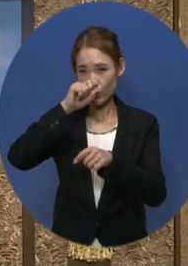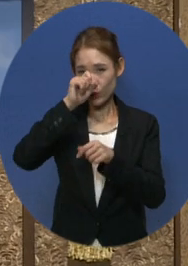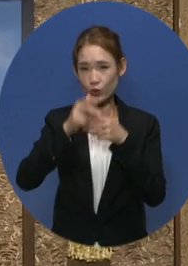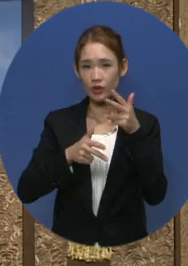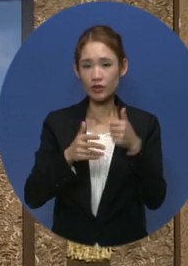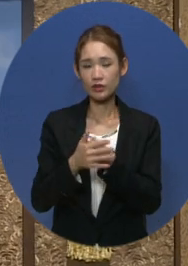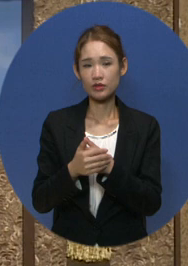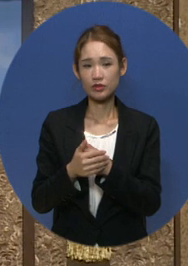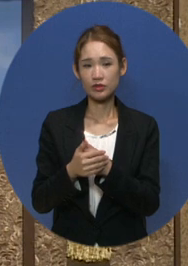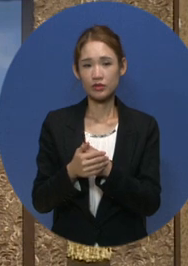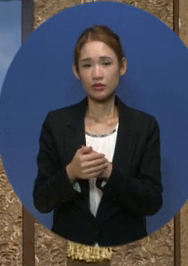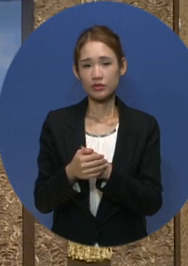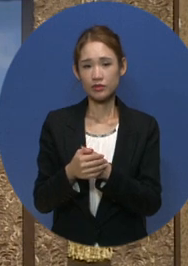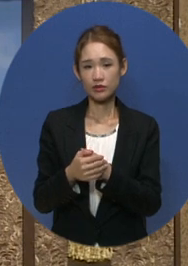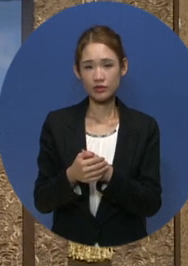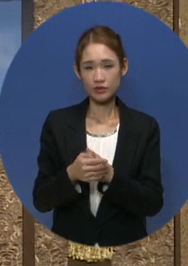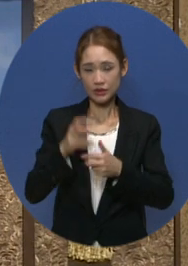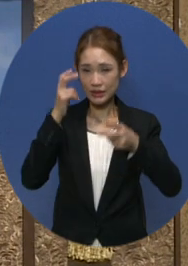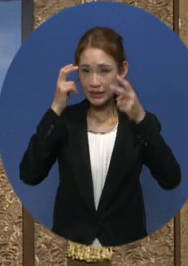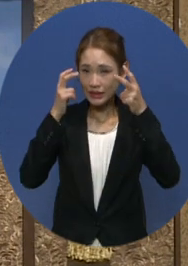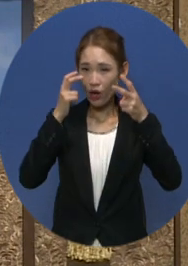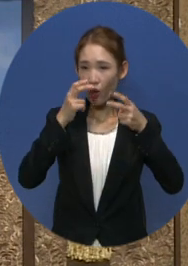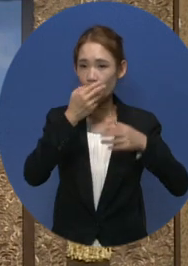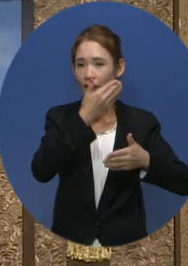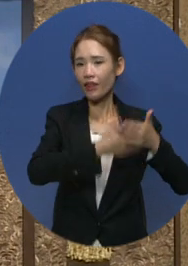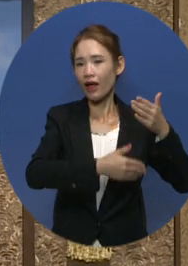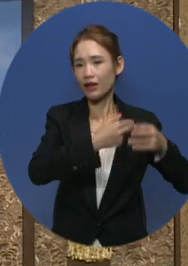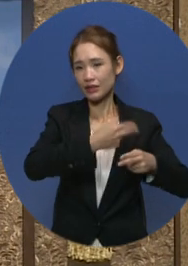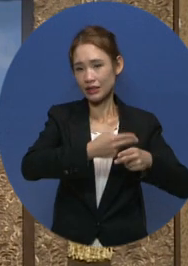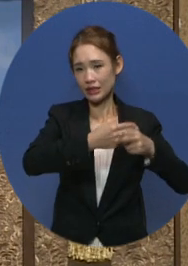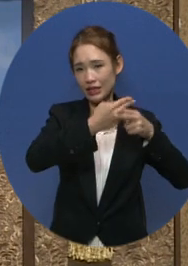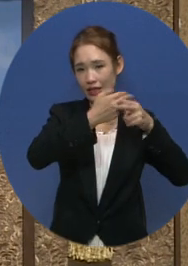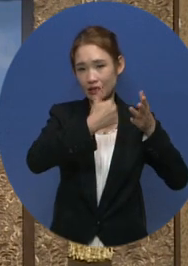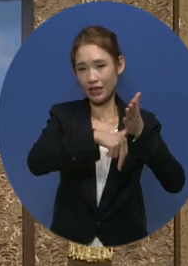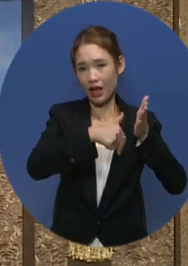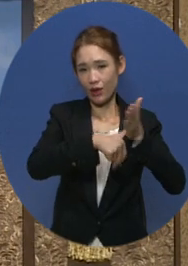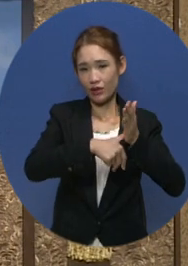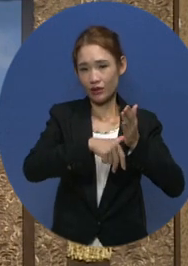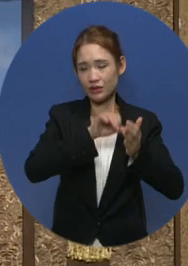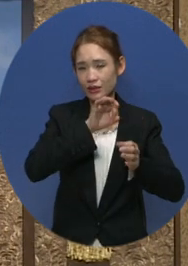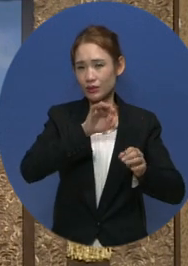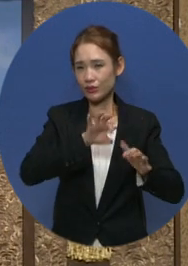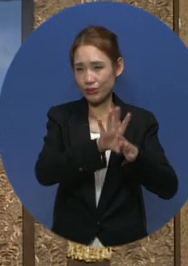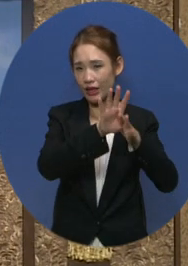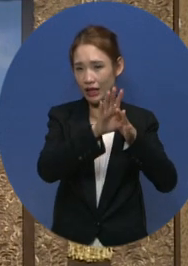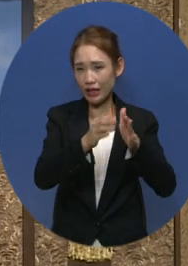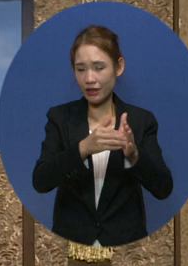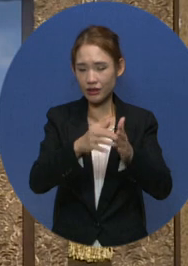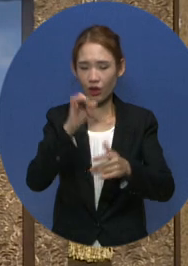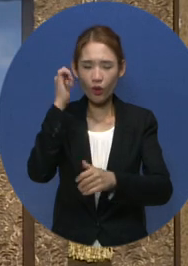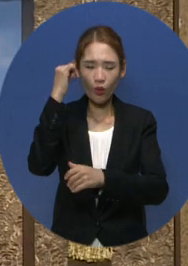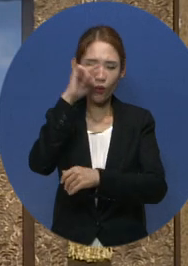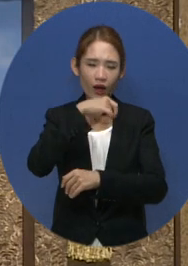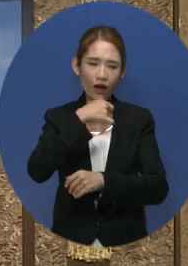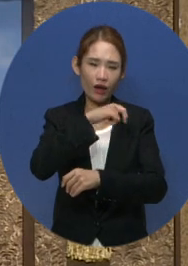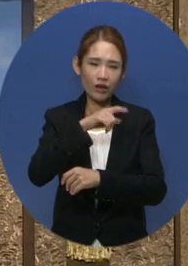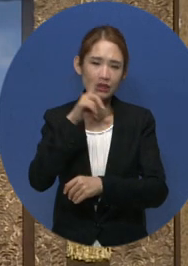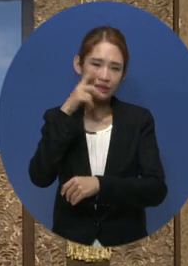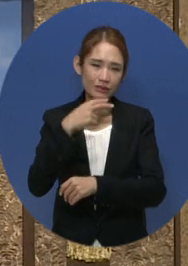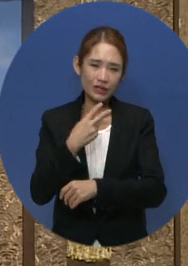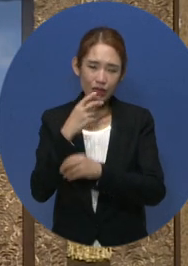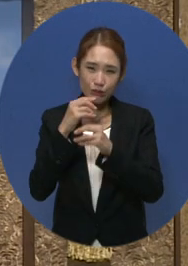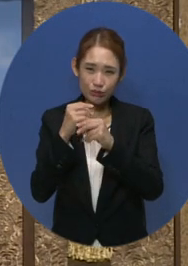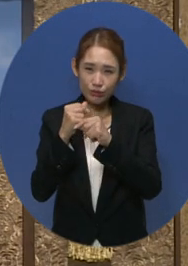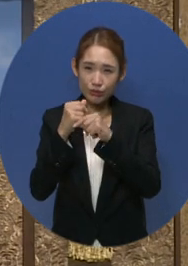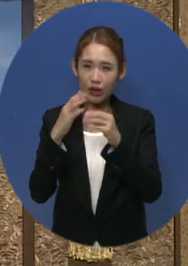사업이거든요. 왜냐하면 예. 기업의 그 재고 상품이 남으면 대개 소각을 하는데 예. 그 환경 오염입니다. 미세먼지 발생하고